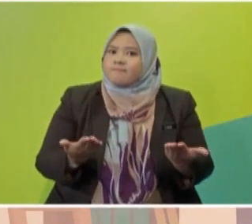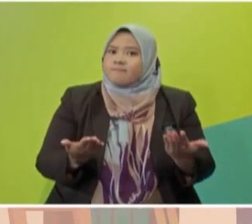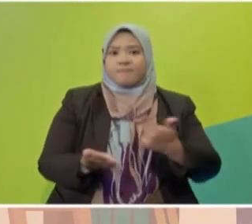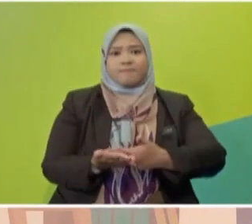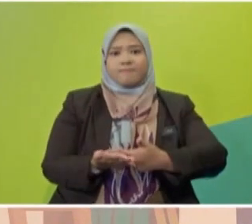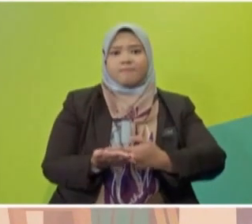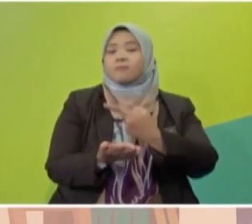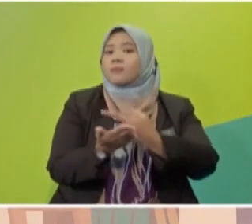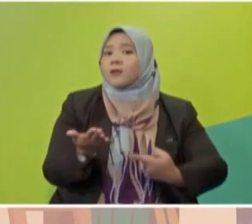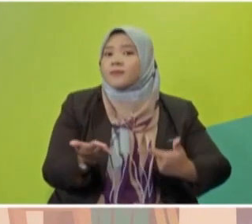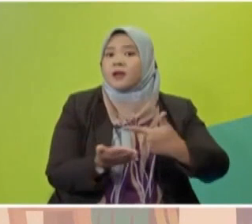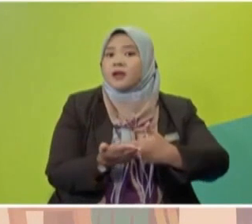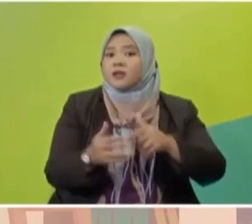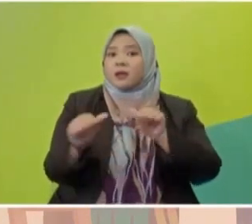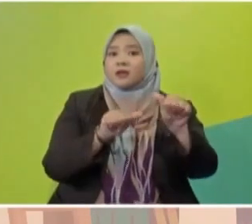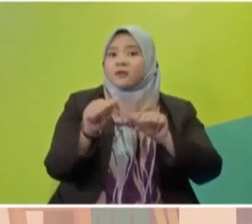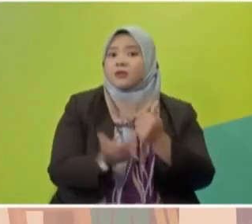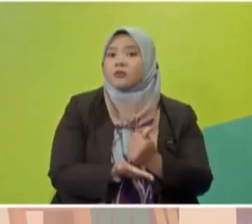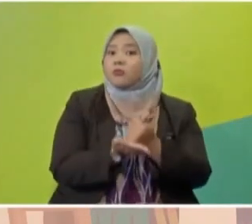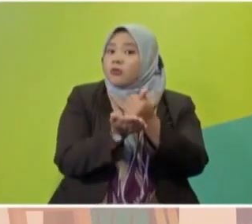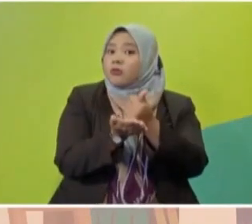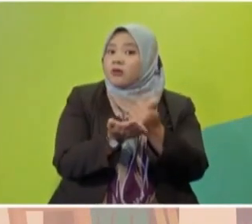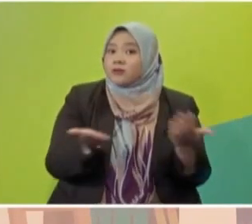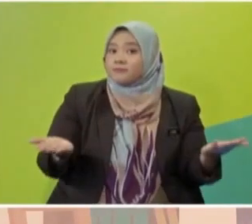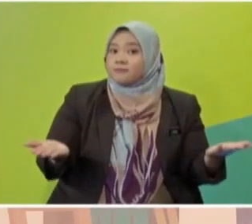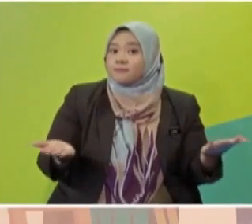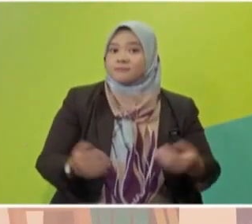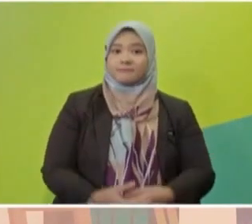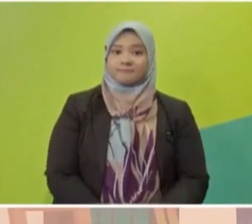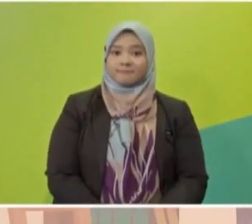dengan Rizky. Rizky, dipersilakan Rizky.